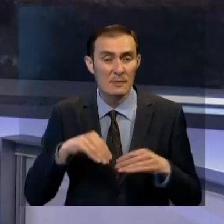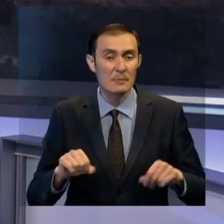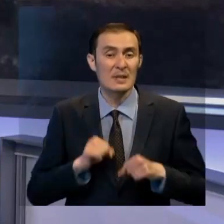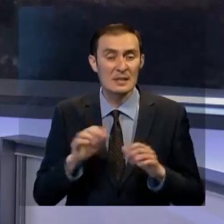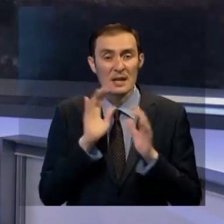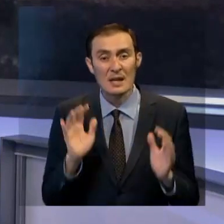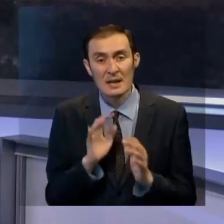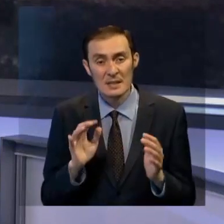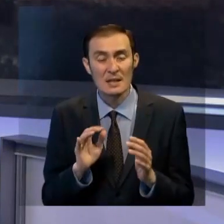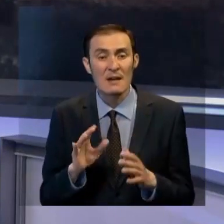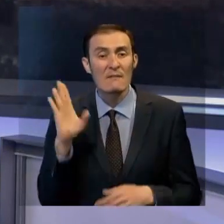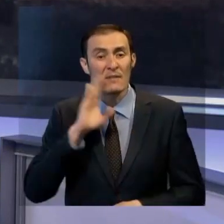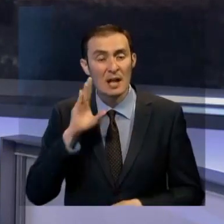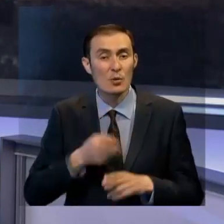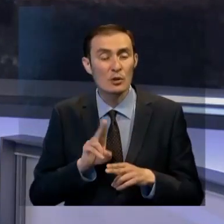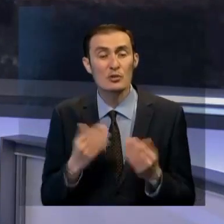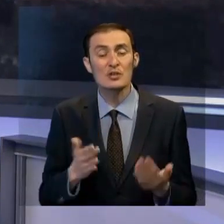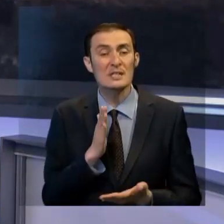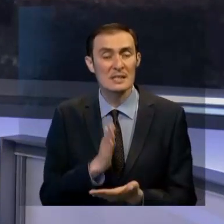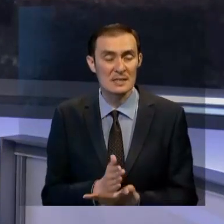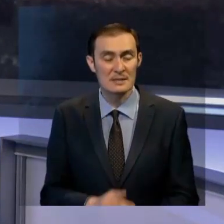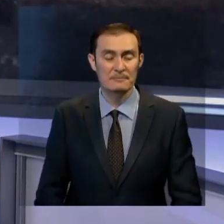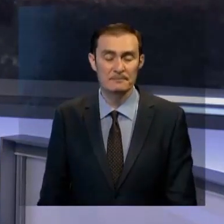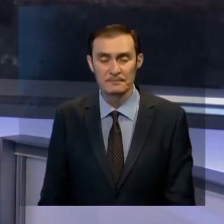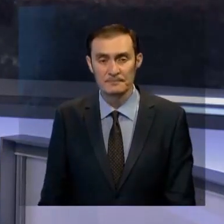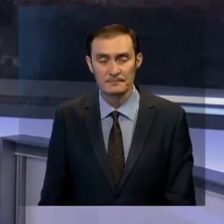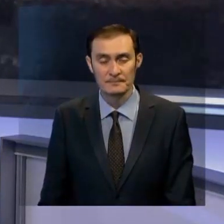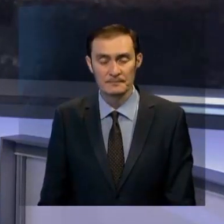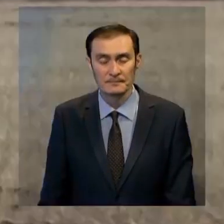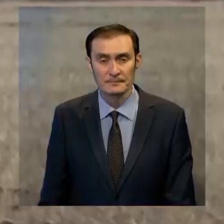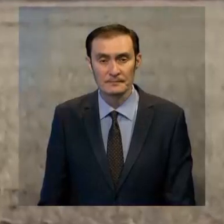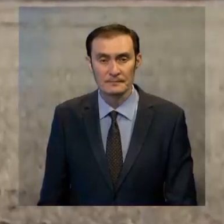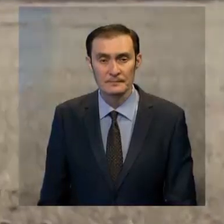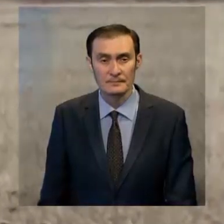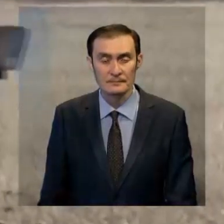пытаются сохранить на полях ту влагу, которая есть. Подробности у Нургуль Ахметовой.